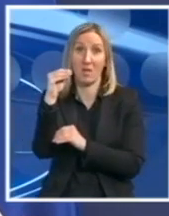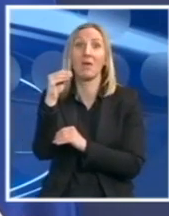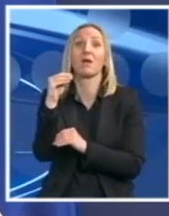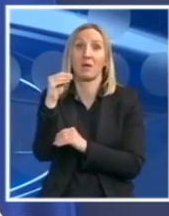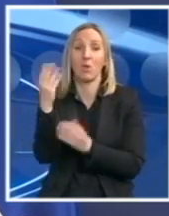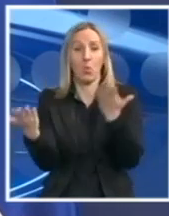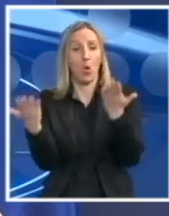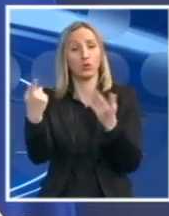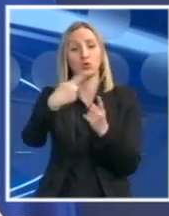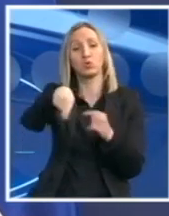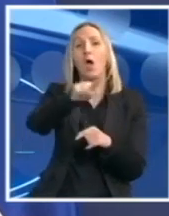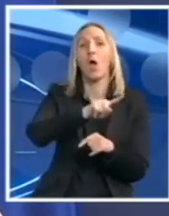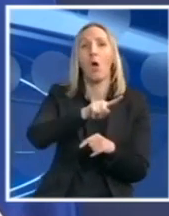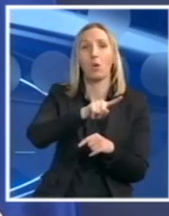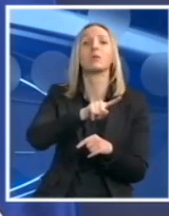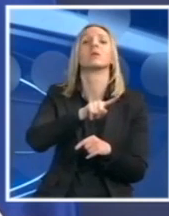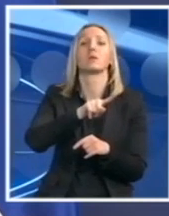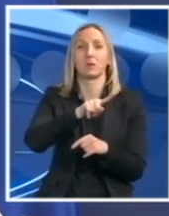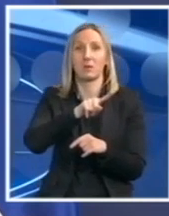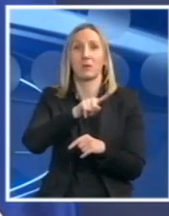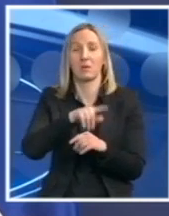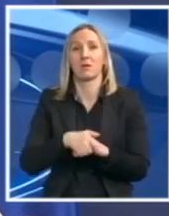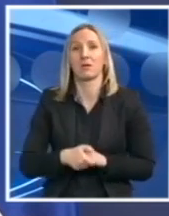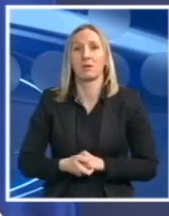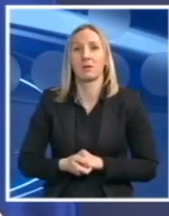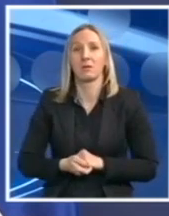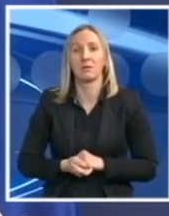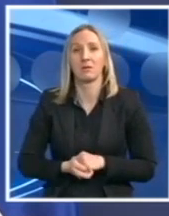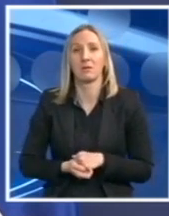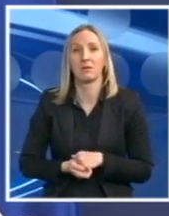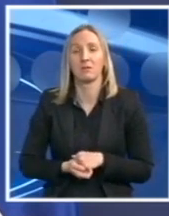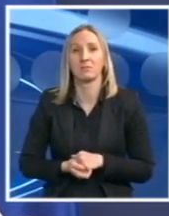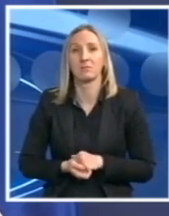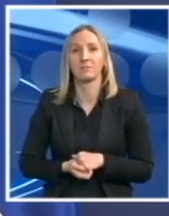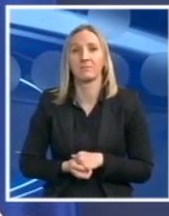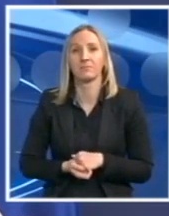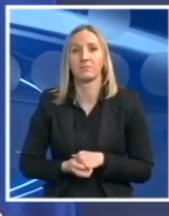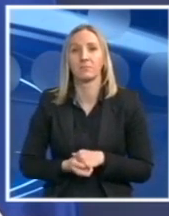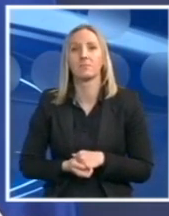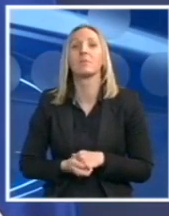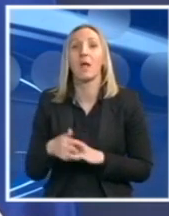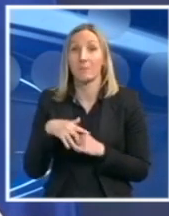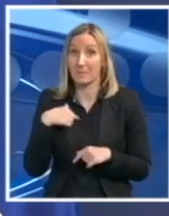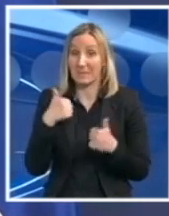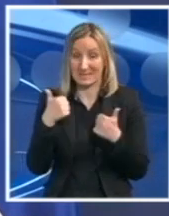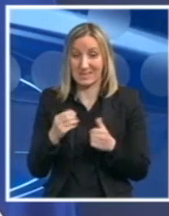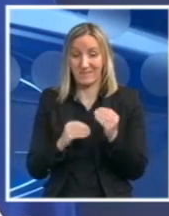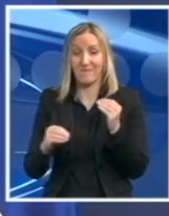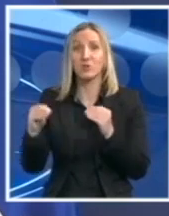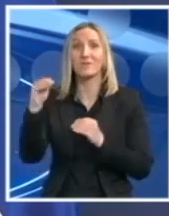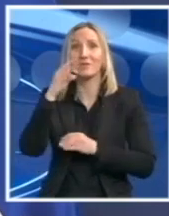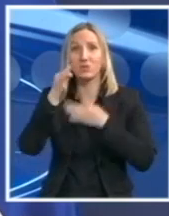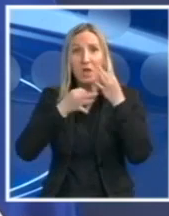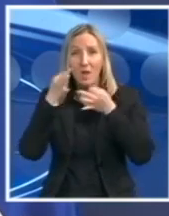u odnosu na one koji su laboratorijski potvrđeni. Ali mi radimo sve više i više testiranja. Indikacije